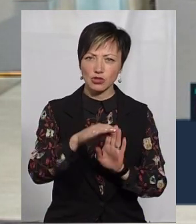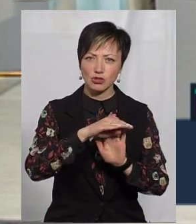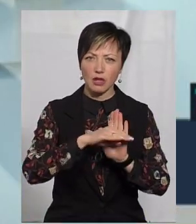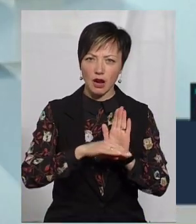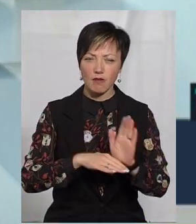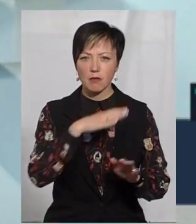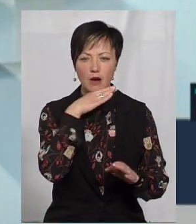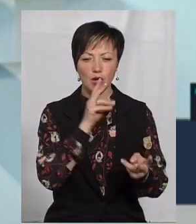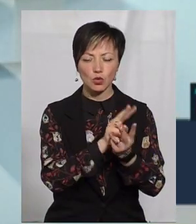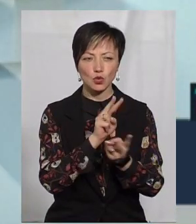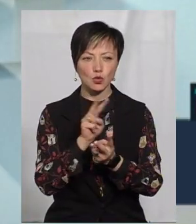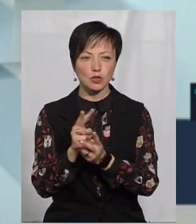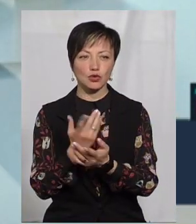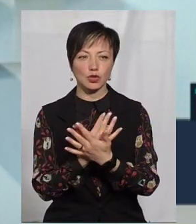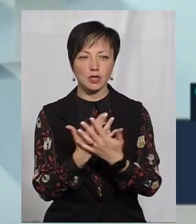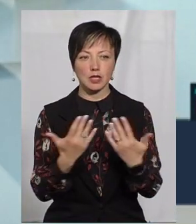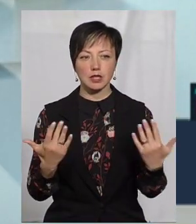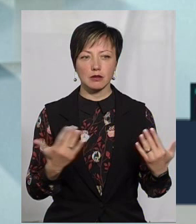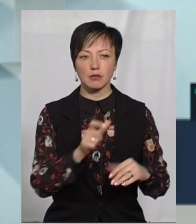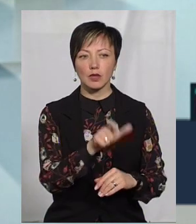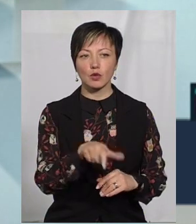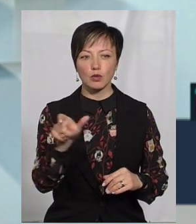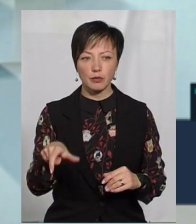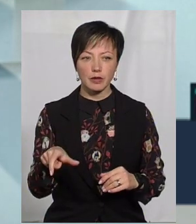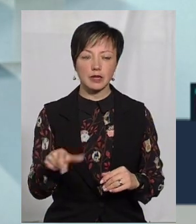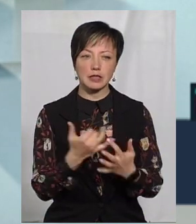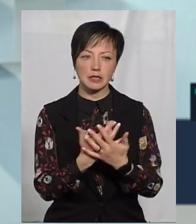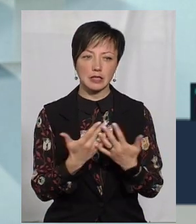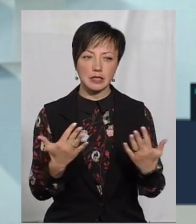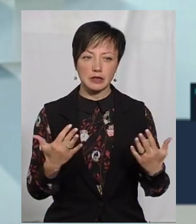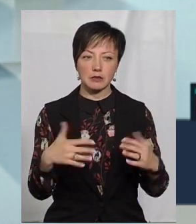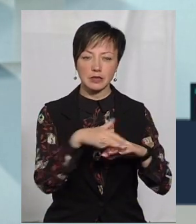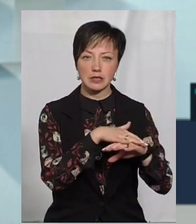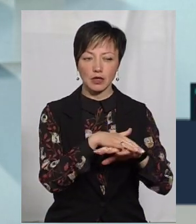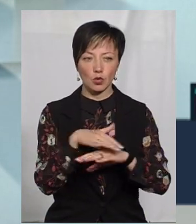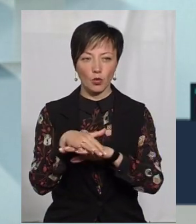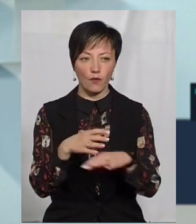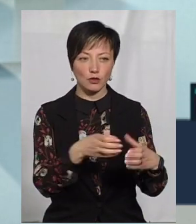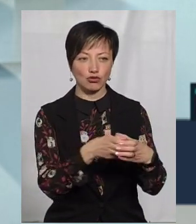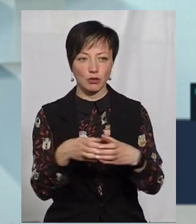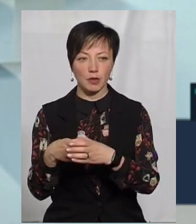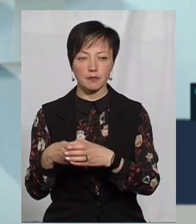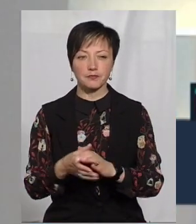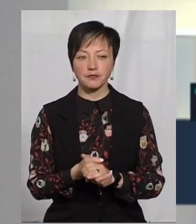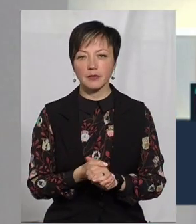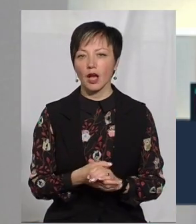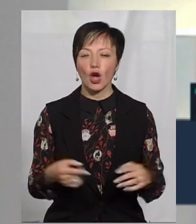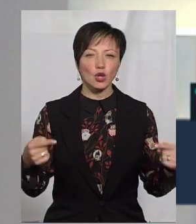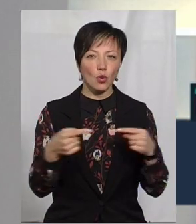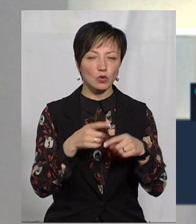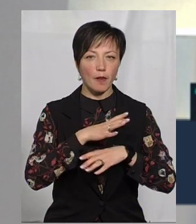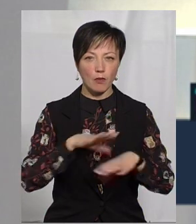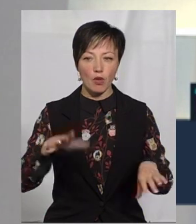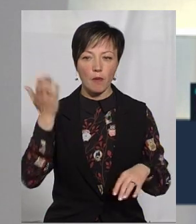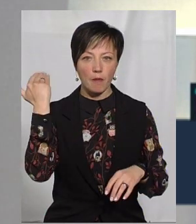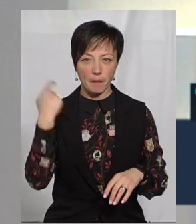насичений графік, багато зустрічей з різними людьми, от, з різними середовищами. Ну, от чого точно не було,